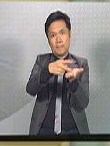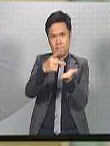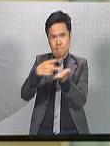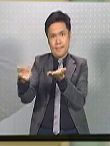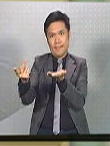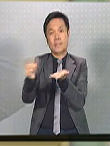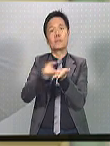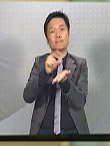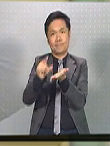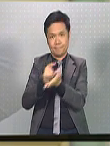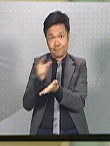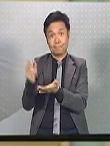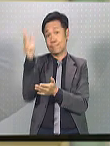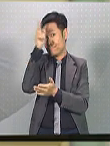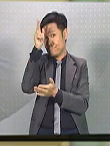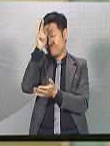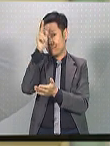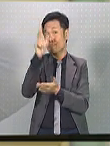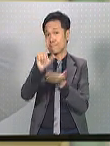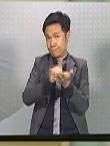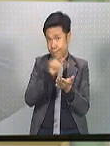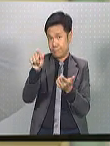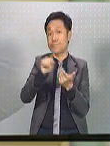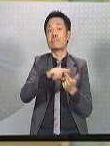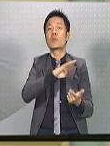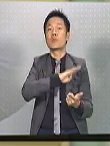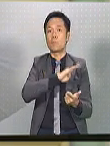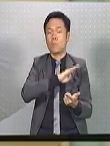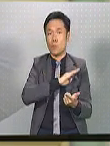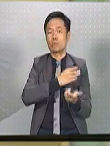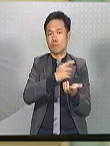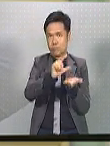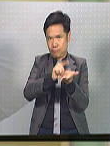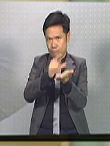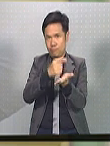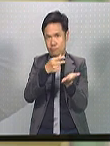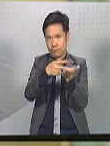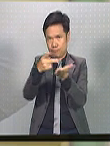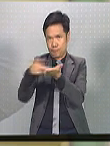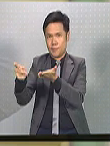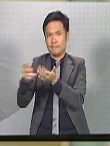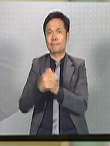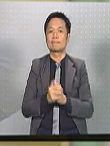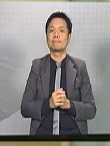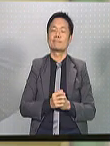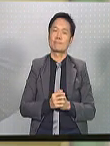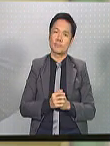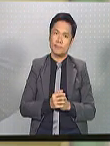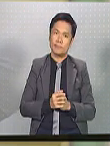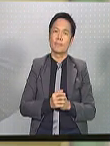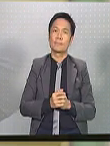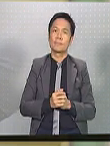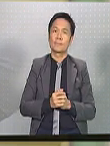oleh pihak kerajaan dan juga majikan masing-masing Hai oleh itu kita menjengkelkan